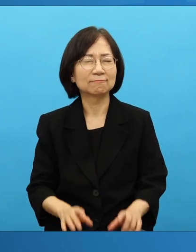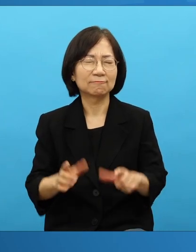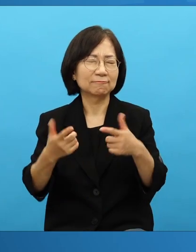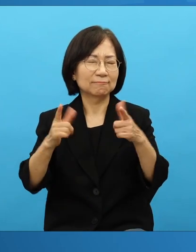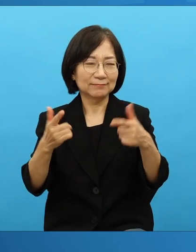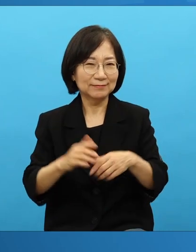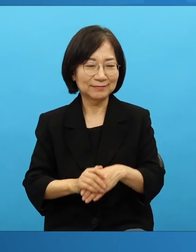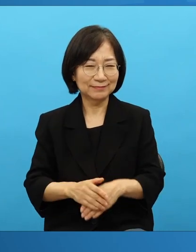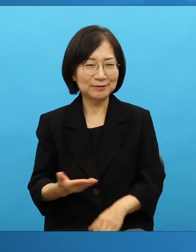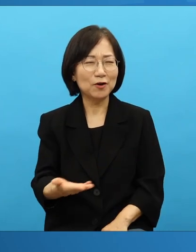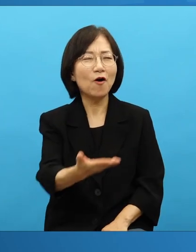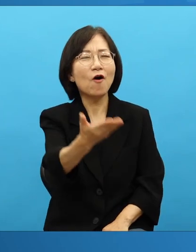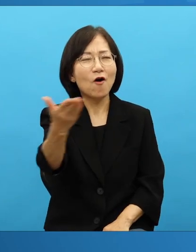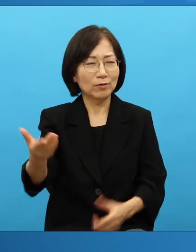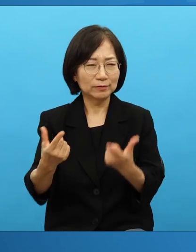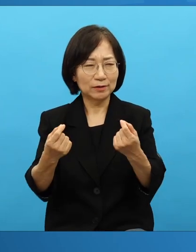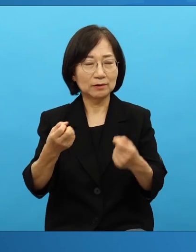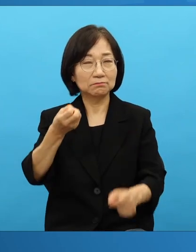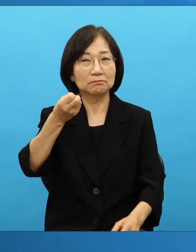행복해요.